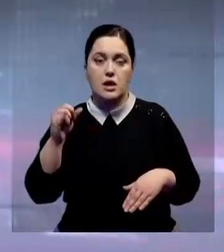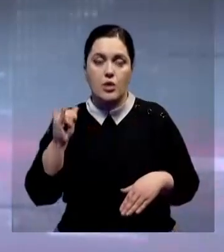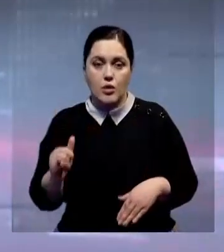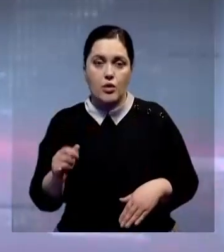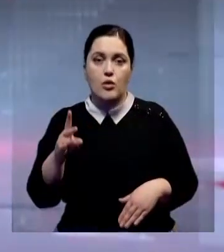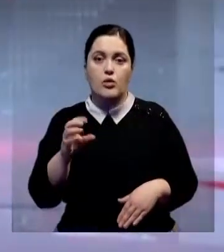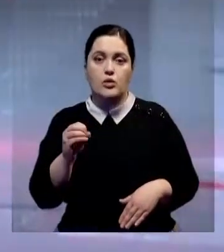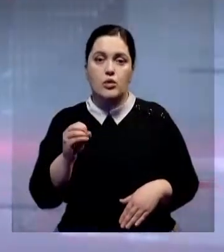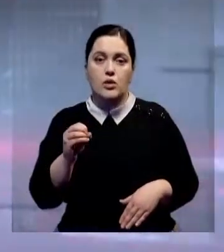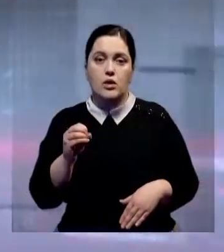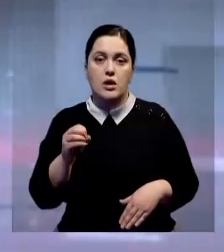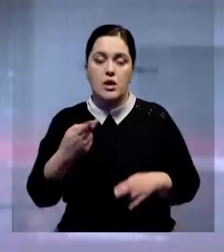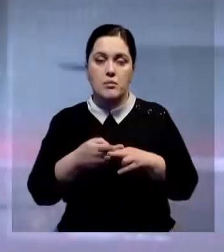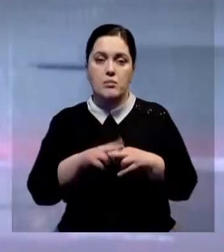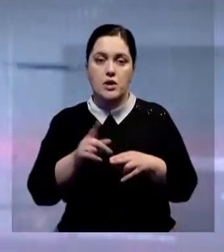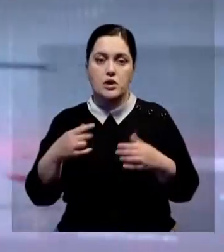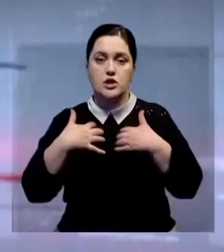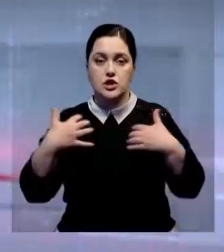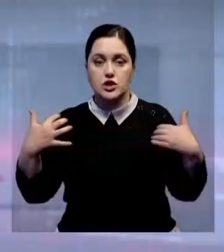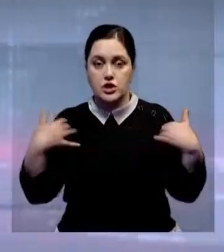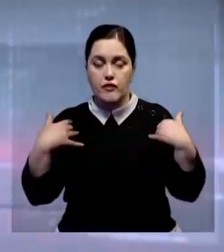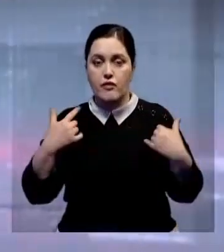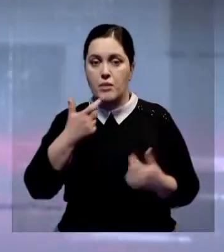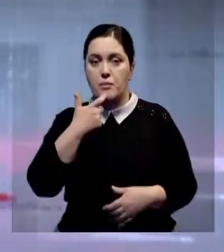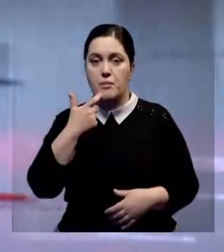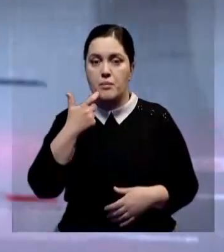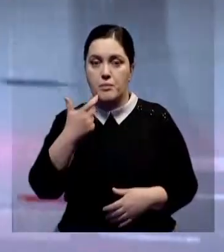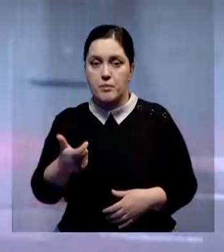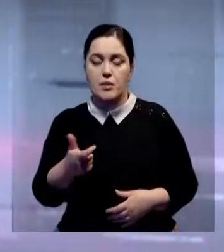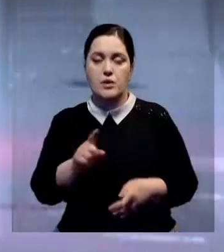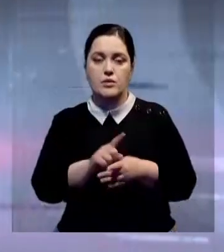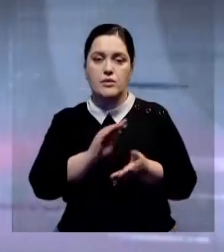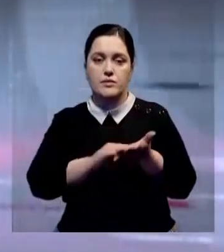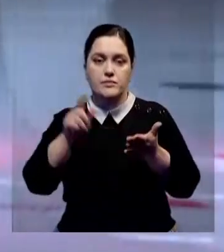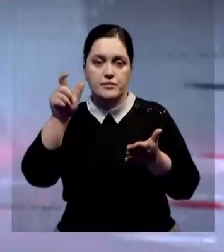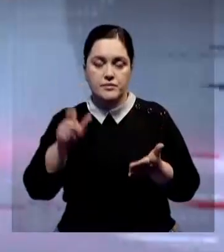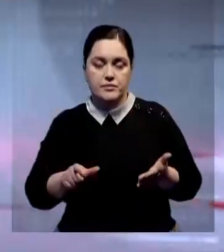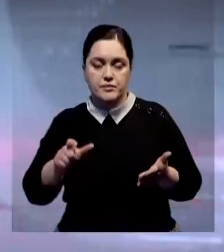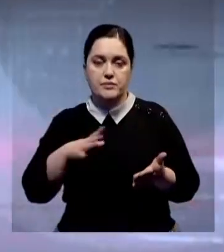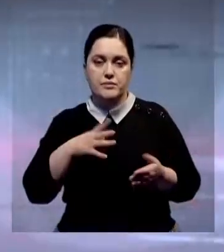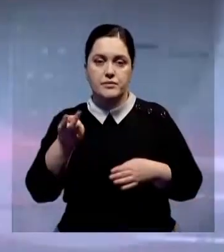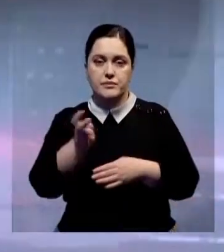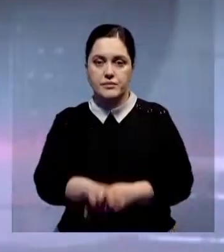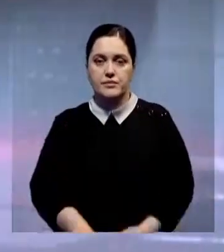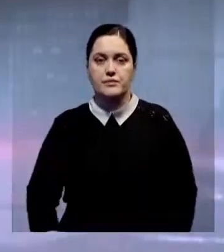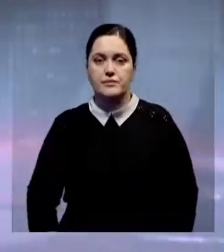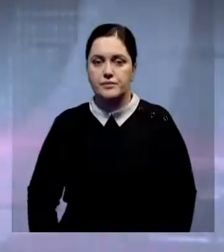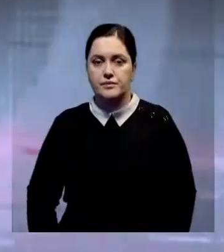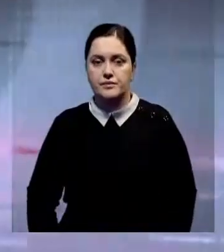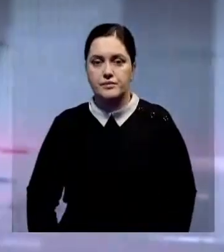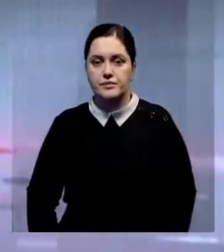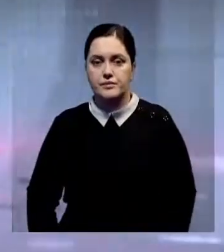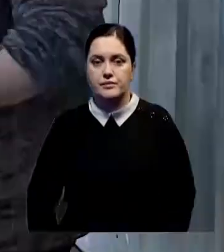клоунов жетысуского Алатау но и нетипичных для этих мест обитателей посмотреть на экзотических птицы решили нашу